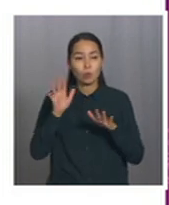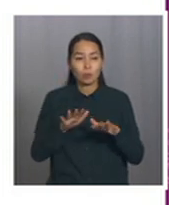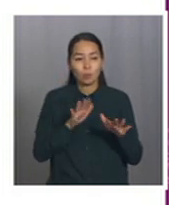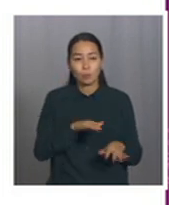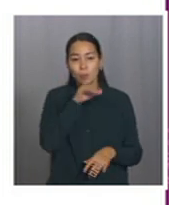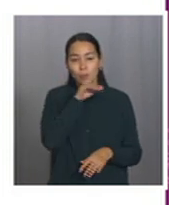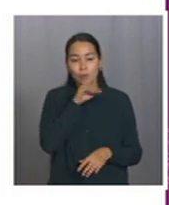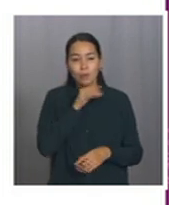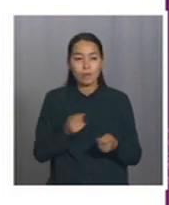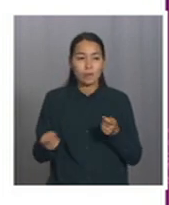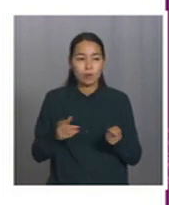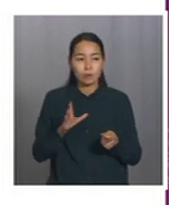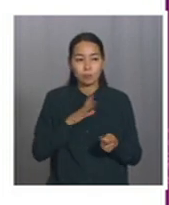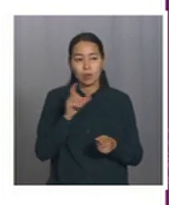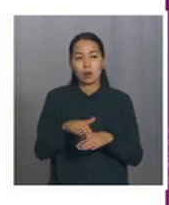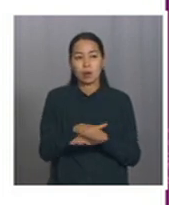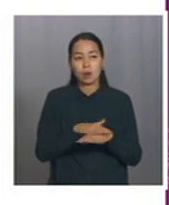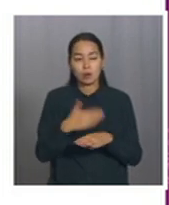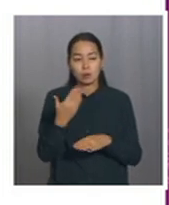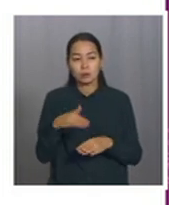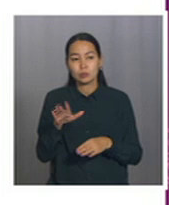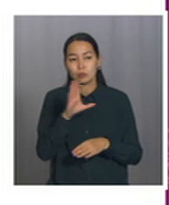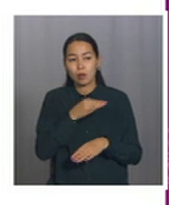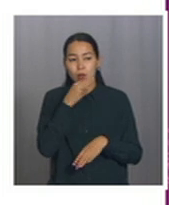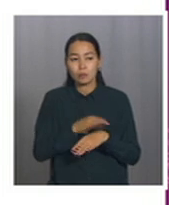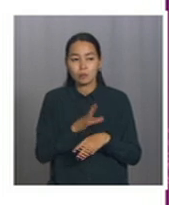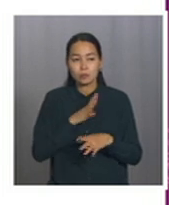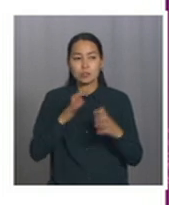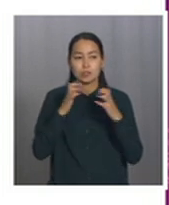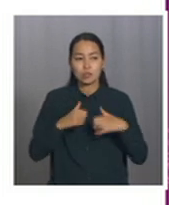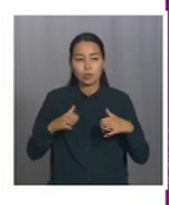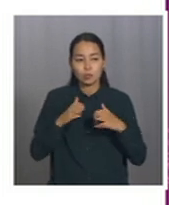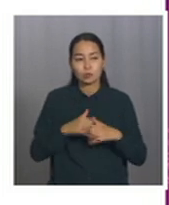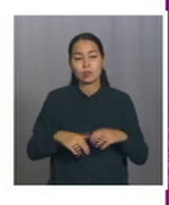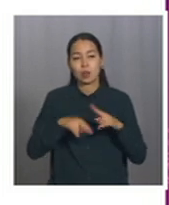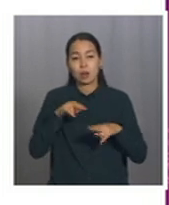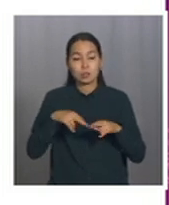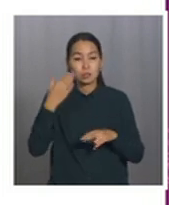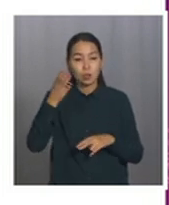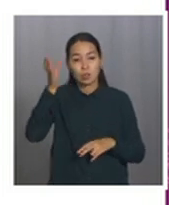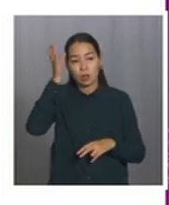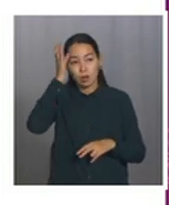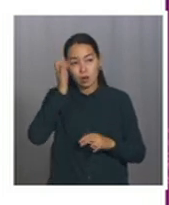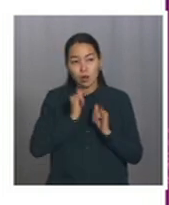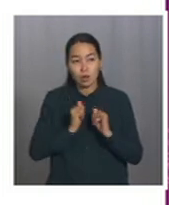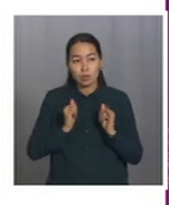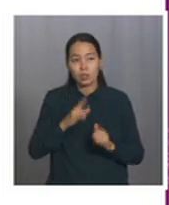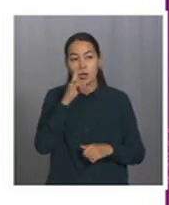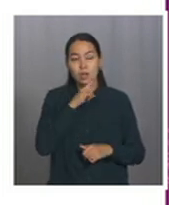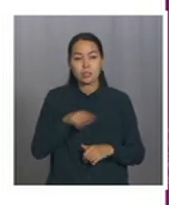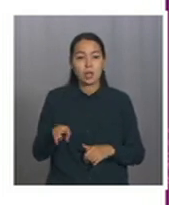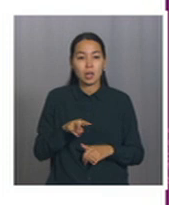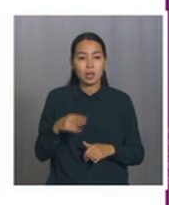профессоры, қалық мұрасын жинақтаушы, зерттеуші, құрастырушы ғалым, Қазақ әліпбиінің